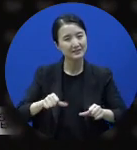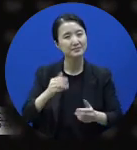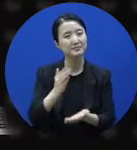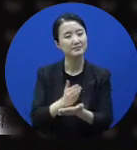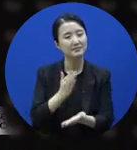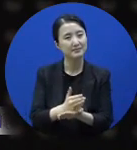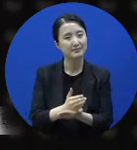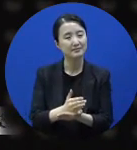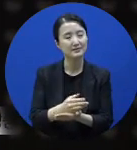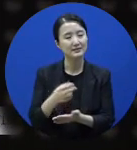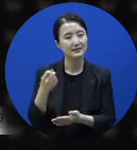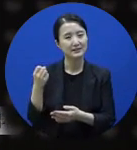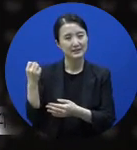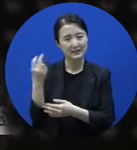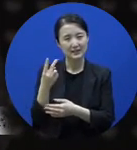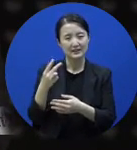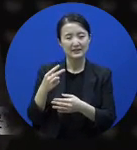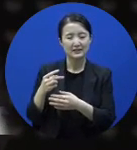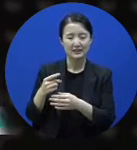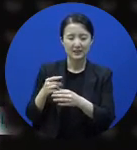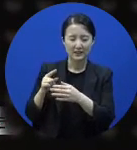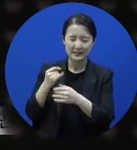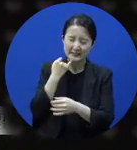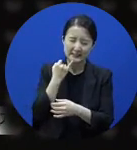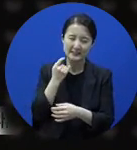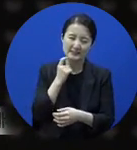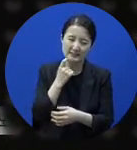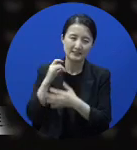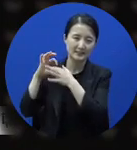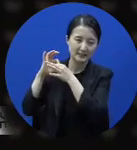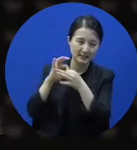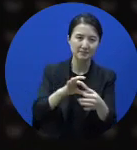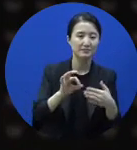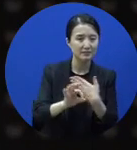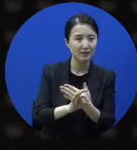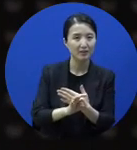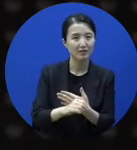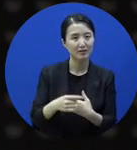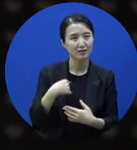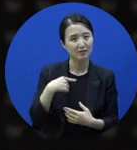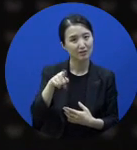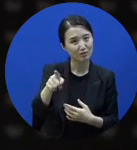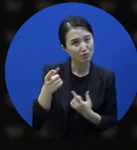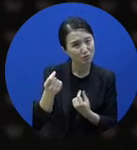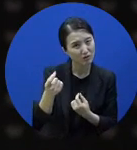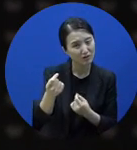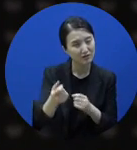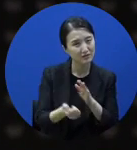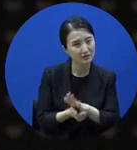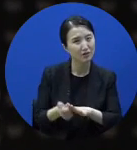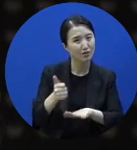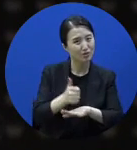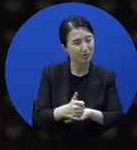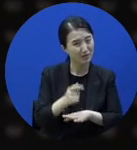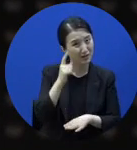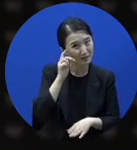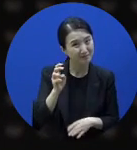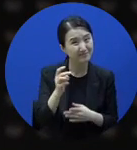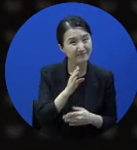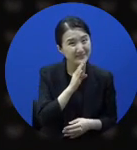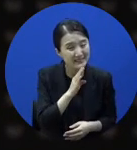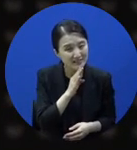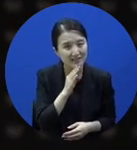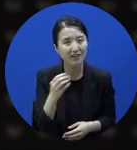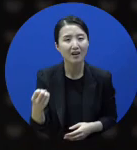그러니까 그런 것들처럼 뭔가 그때 할 거라는 어떤 그런 아쉬움들이 항상 나중에는 존재할 수밖에 없어요. 그럴 때는 좀 그 당시